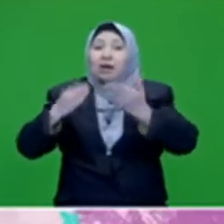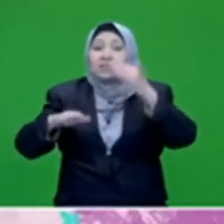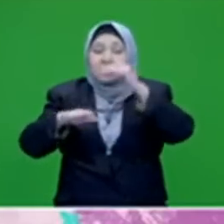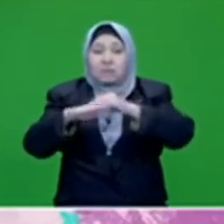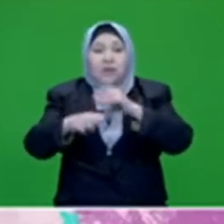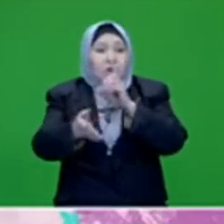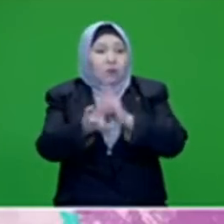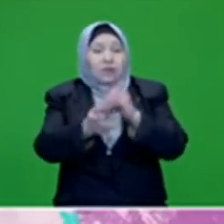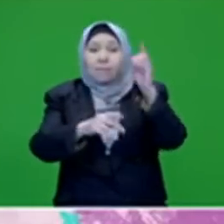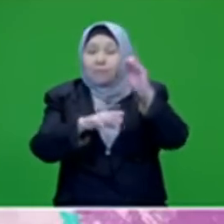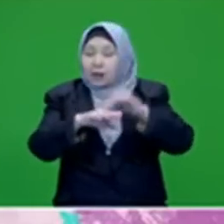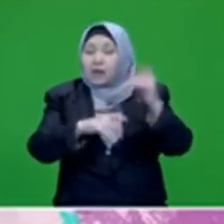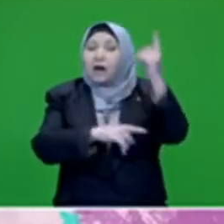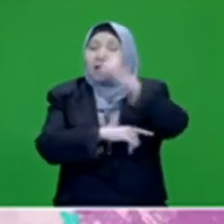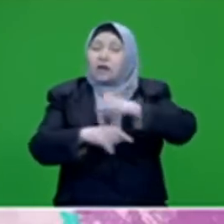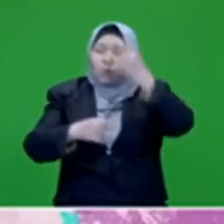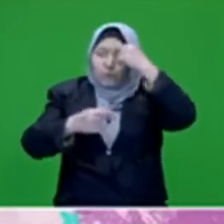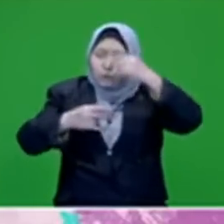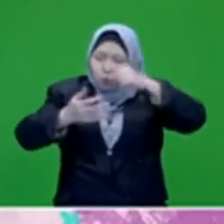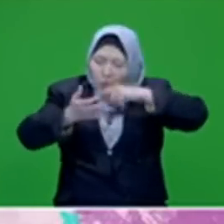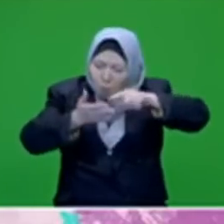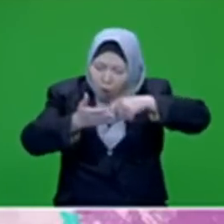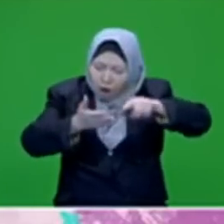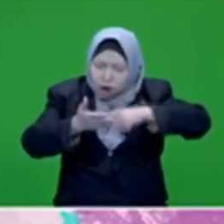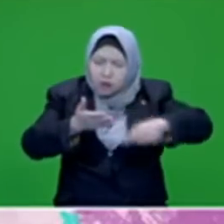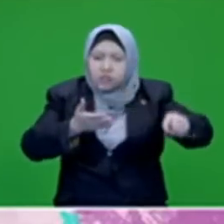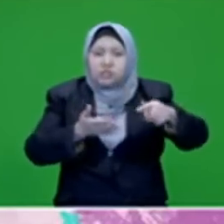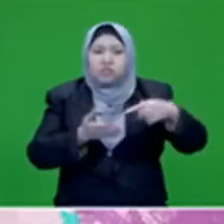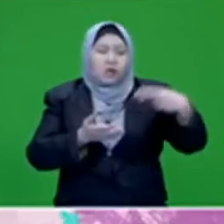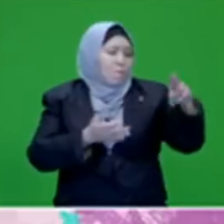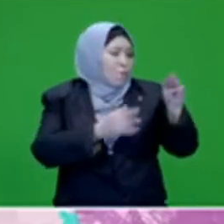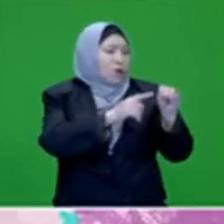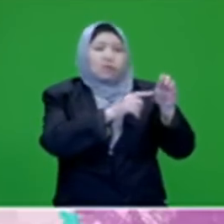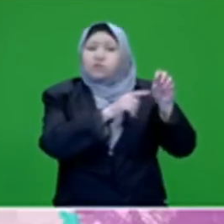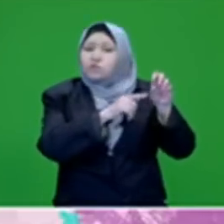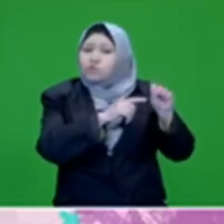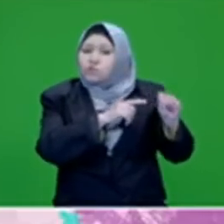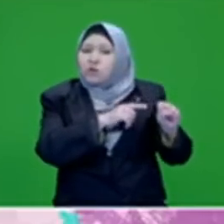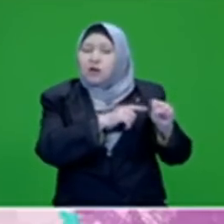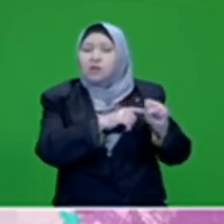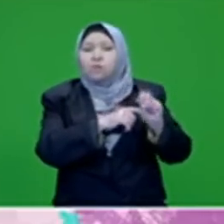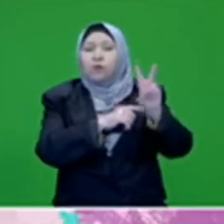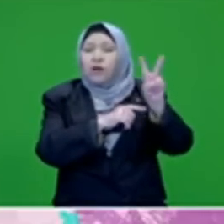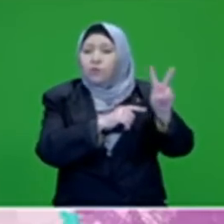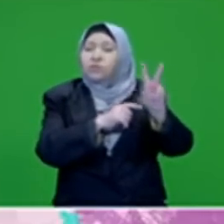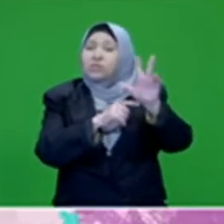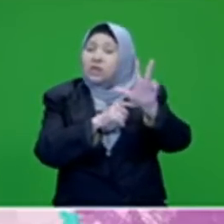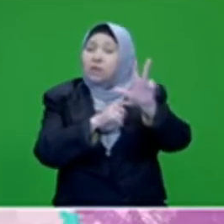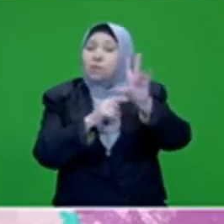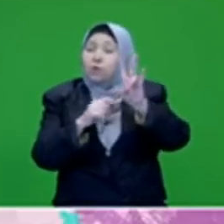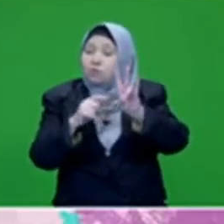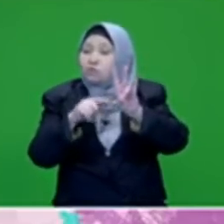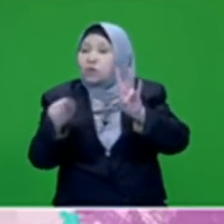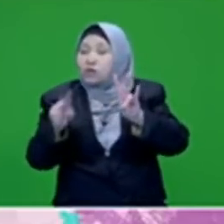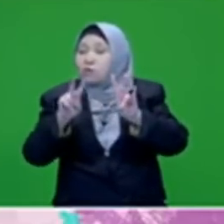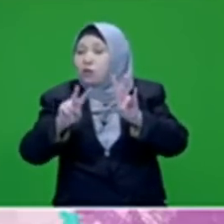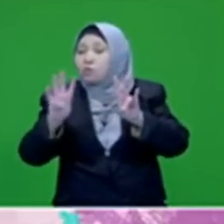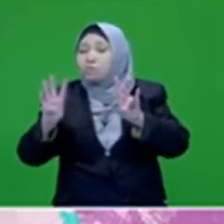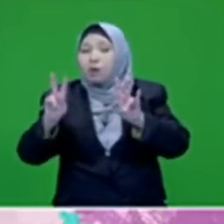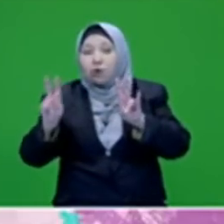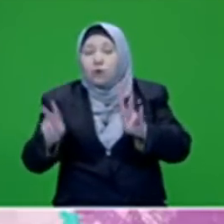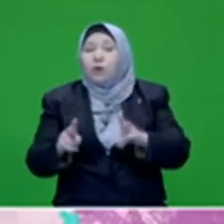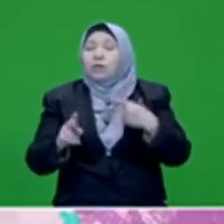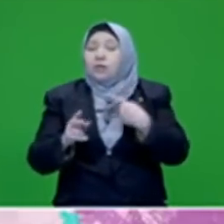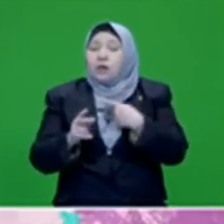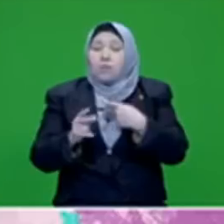pada hari ini untuk ulang kaji halaman 237 hingga 242. Dan kita mulakan dahulu Ustaz ya, dengan doa